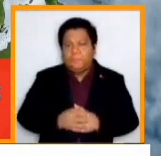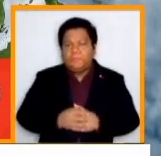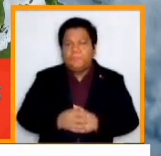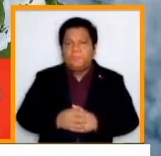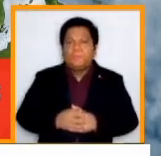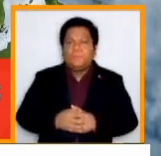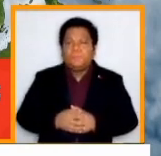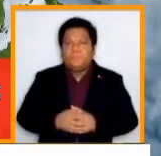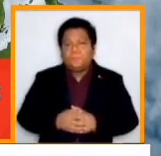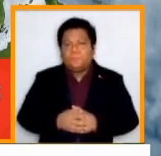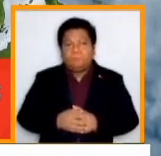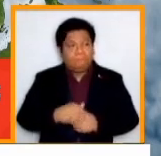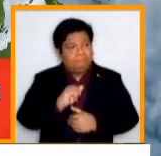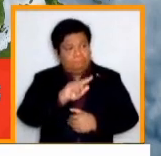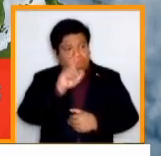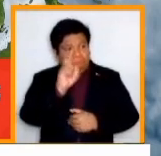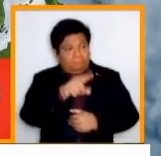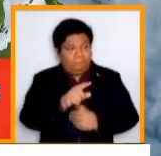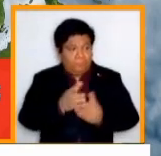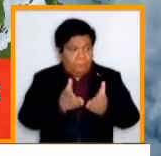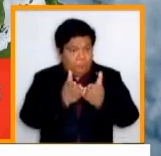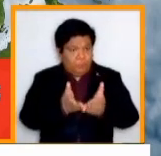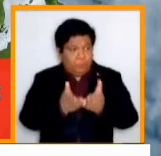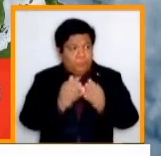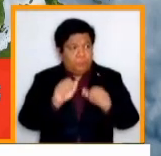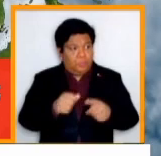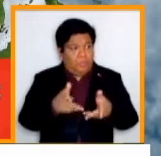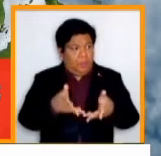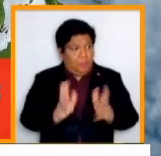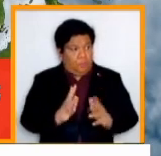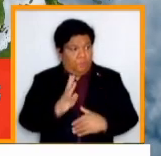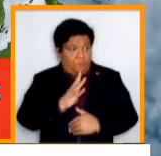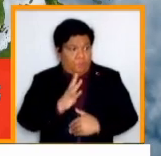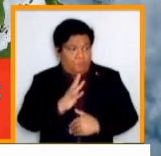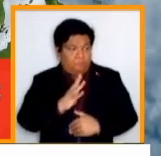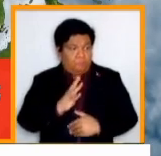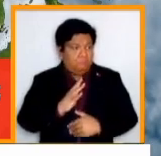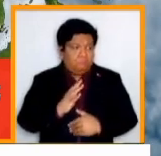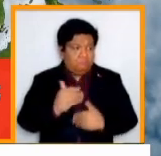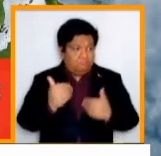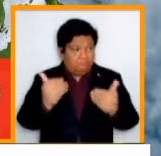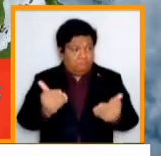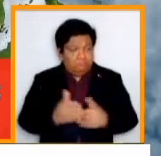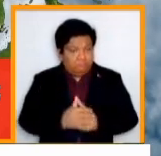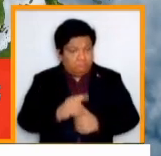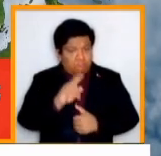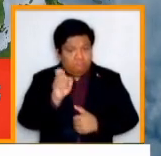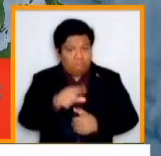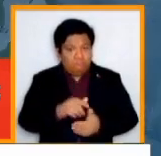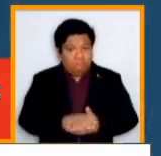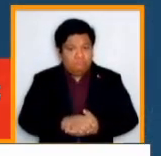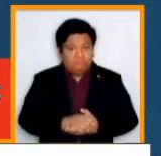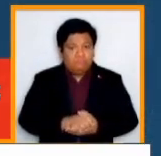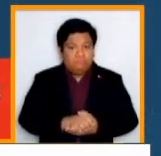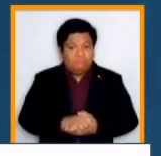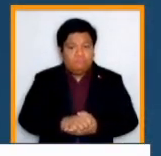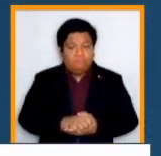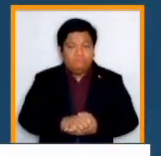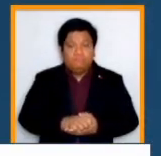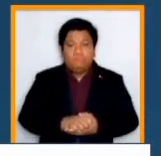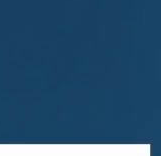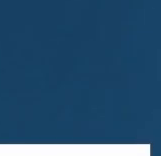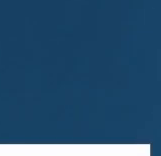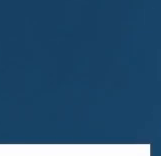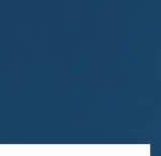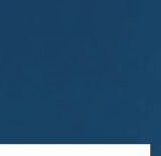Pwede na bang pumalaot yung mga mangingisda at yung mga sasakyang pandagat, pwede na bumiyahe? Sa ngayon, Igan, hanggat maaari, huwag